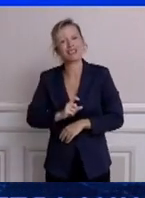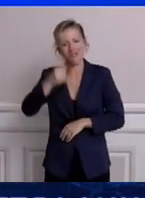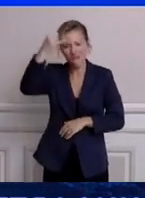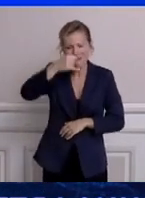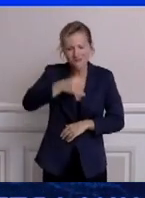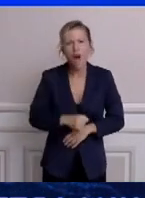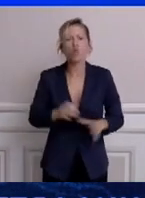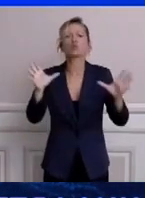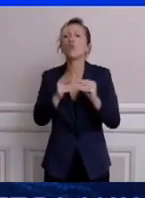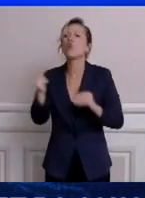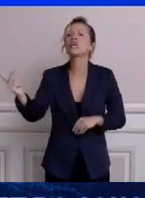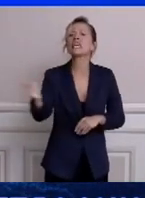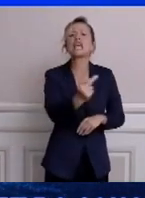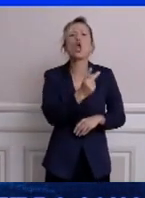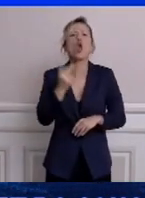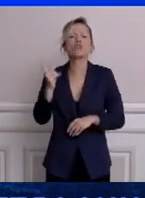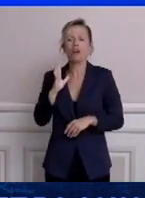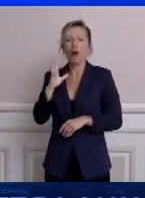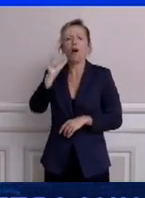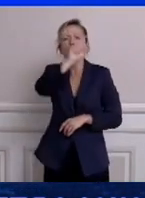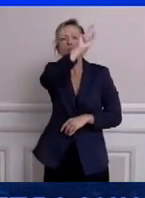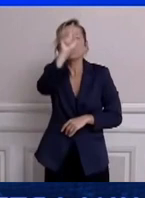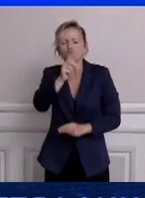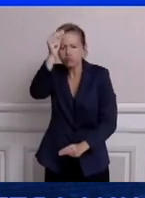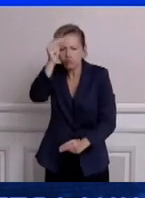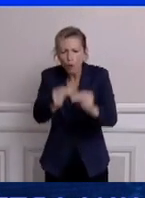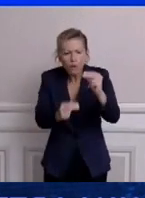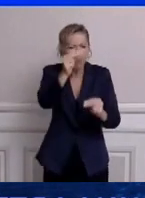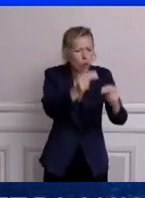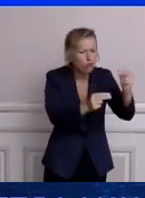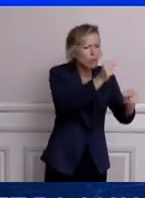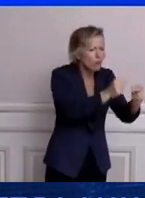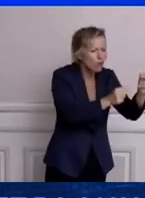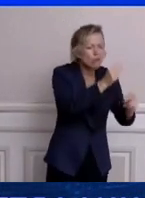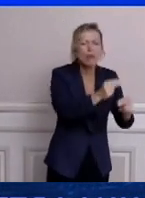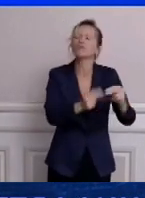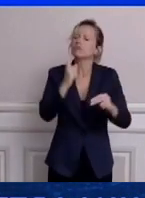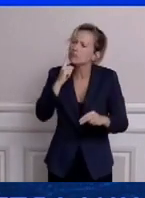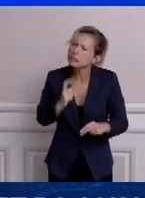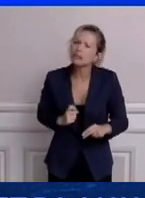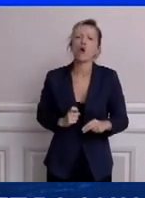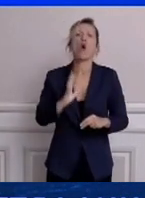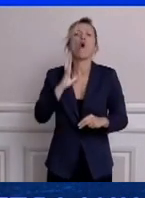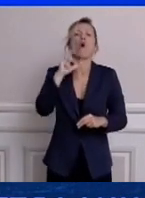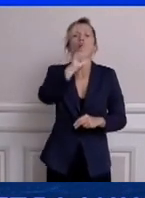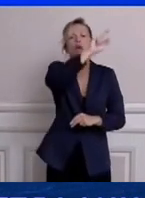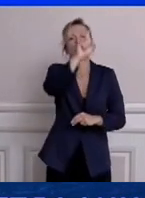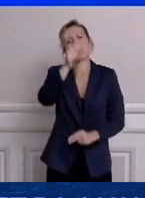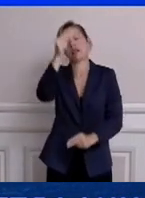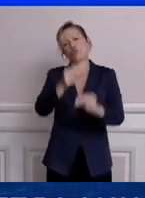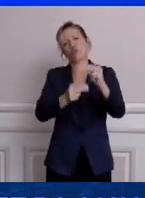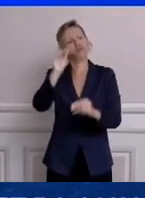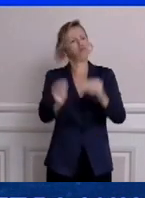Διότι τα μικρά προβλήματα για μας μπορεί να είναι πολύ μεγάλα για εσάς. Και ακριβώς εκεί είναι η